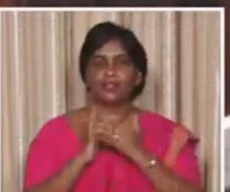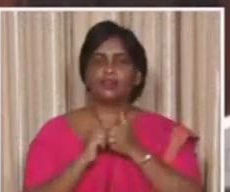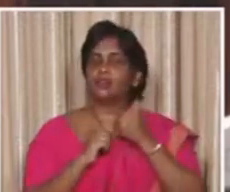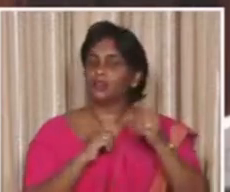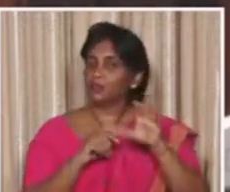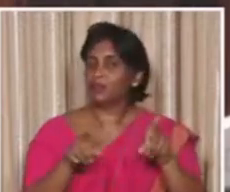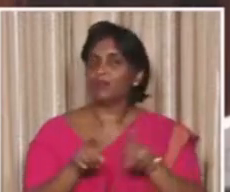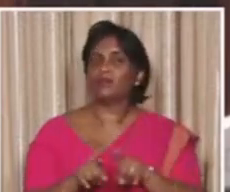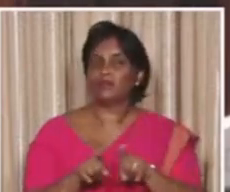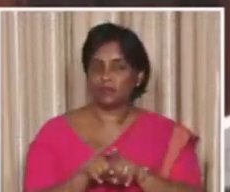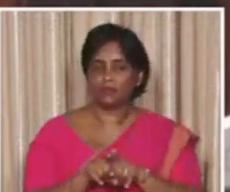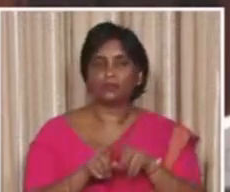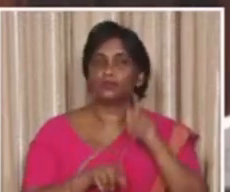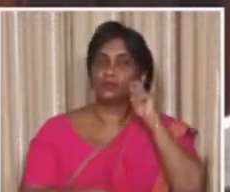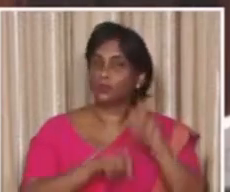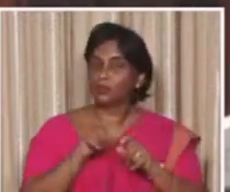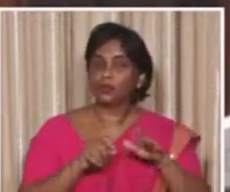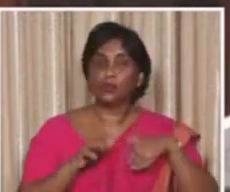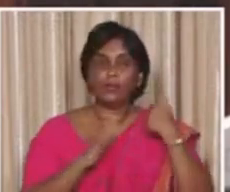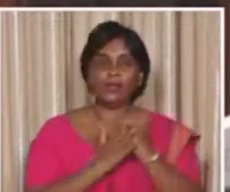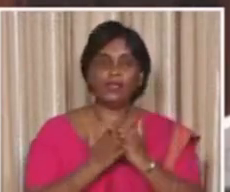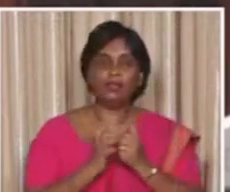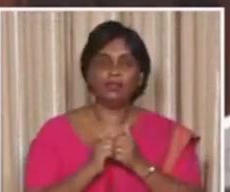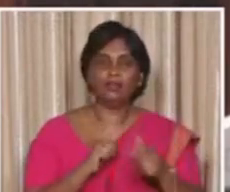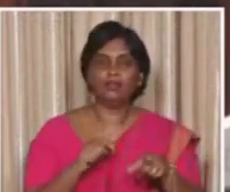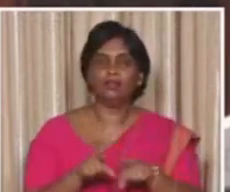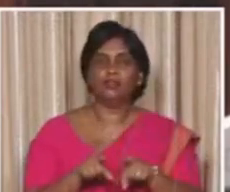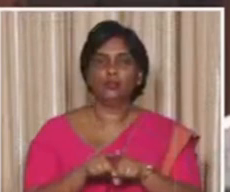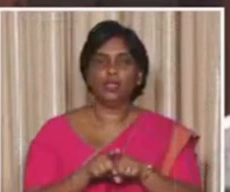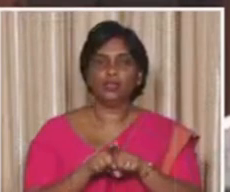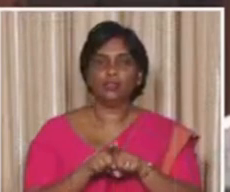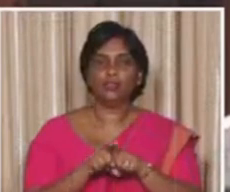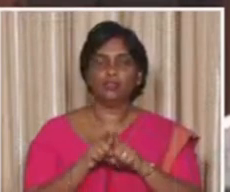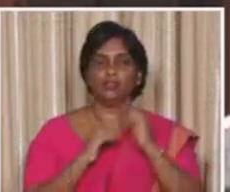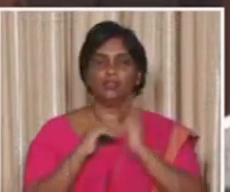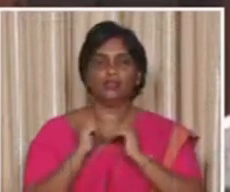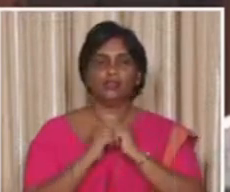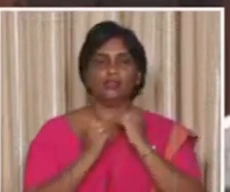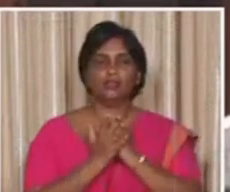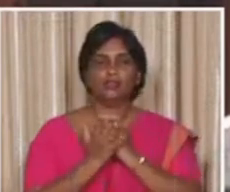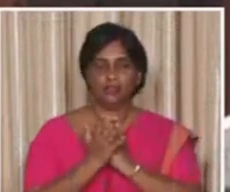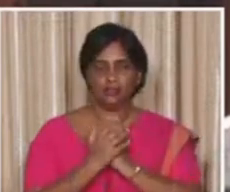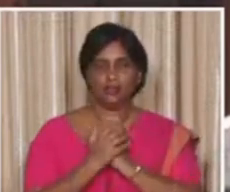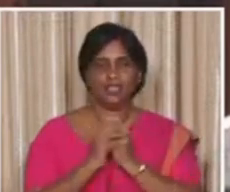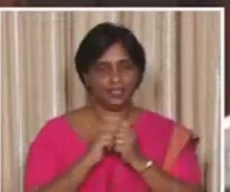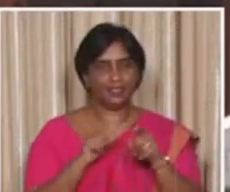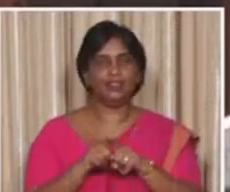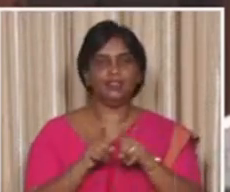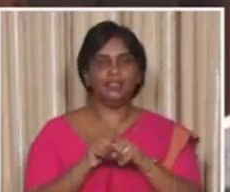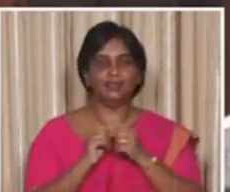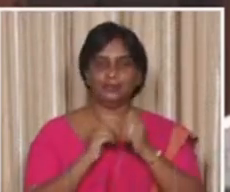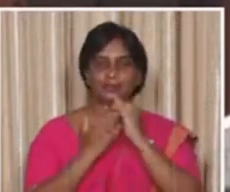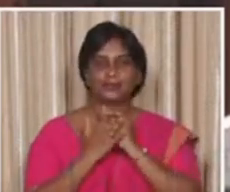எங்களுடைய மக்களுடைய பிரதானமான வாழ்வாதாரம் விவசாயம், மீன்பிடி, கால்நடை. இதிலே விவசாயிகளுக்கான அந்த ஒவ்வொரு வருடமும்